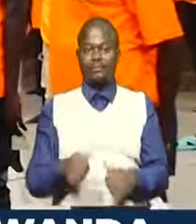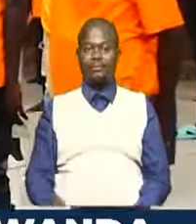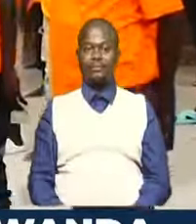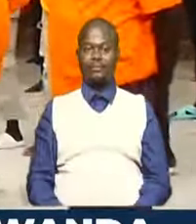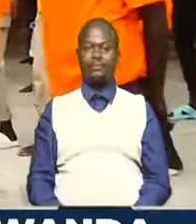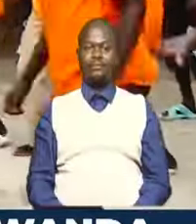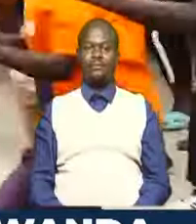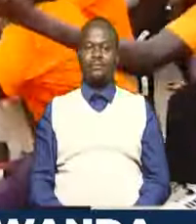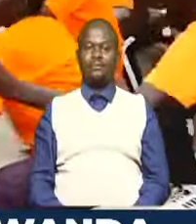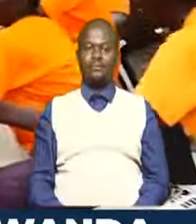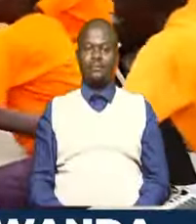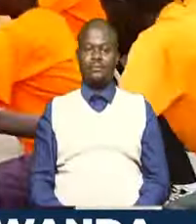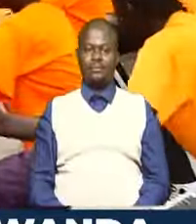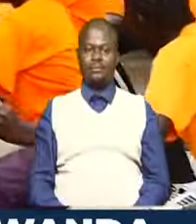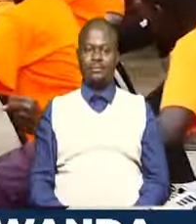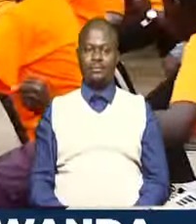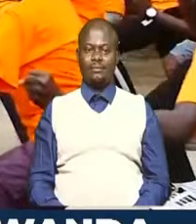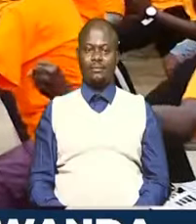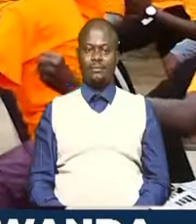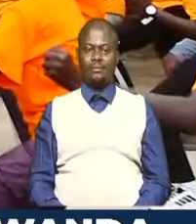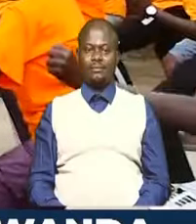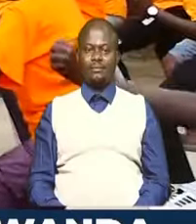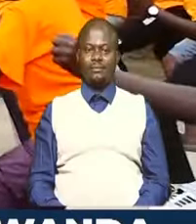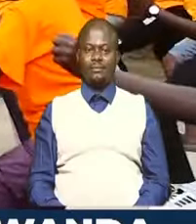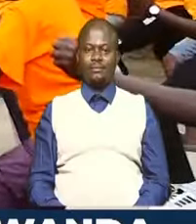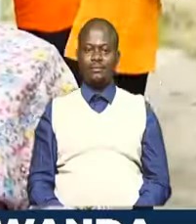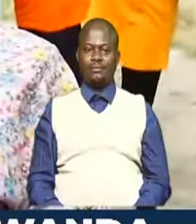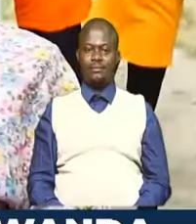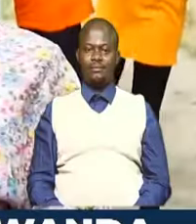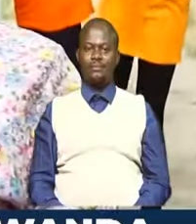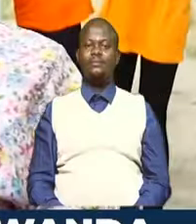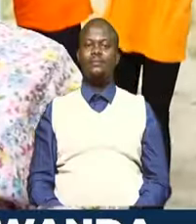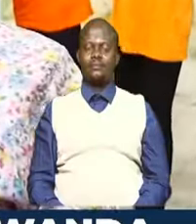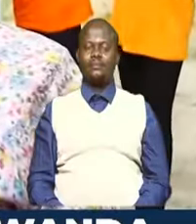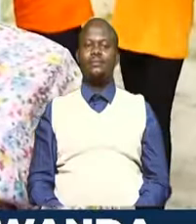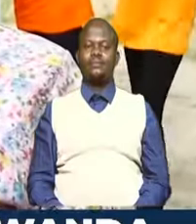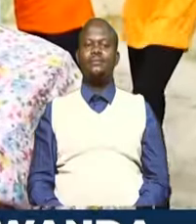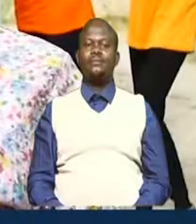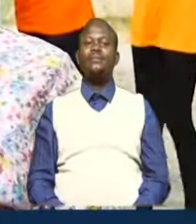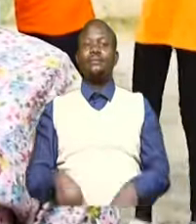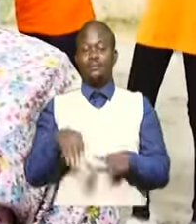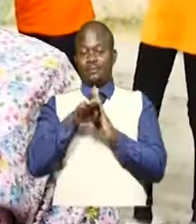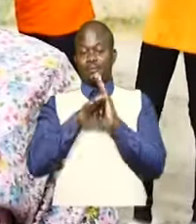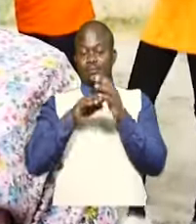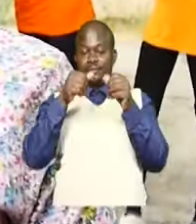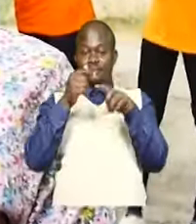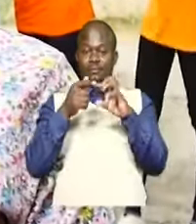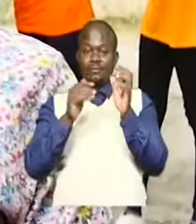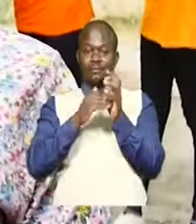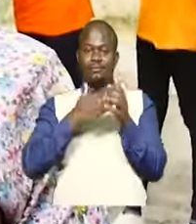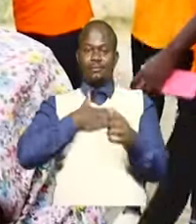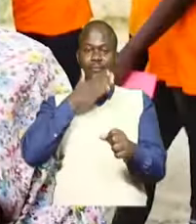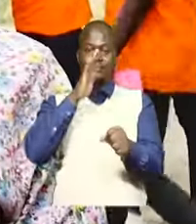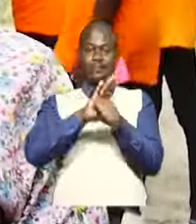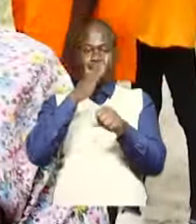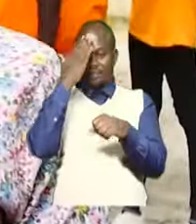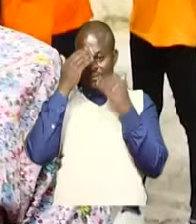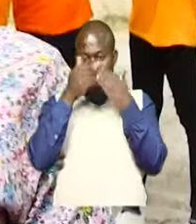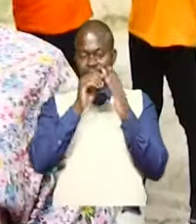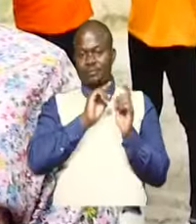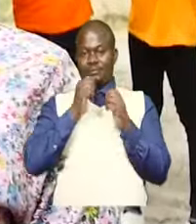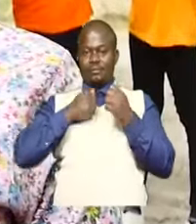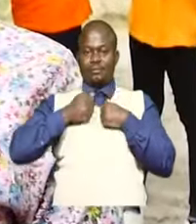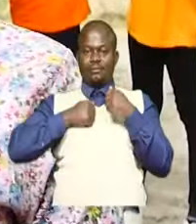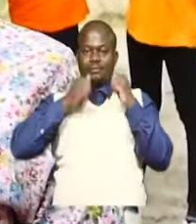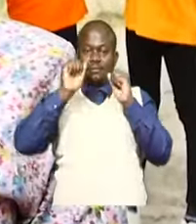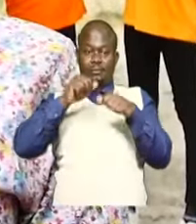a great initiative and I'm really happy. Ni gahunda nziza kandi ndishimye cyane ko ingabo z'u Rwanda